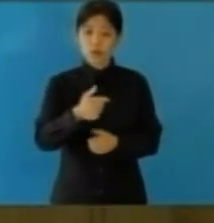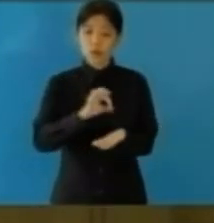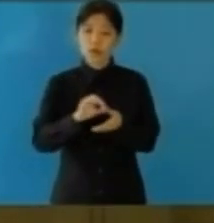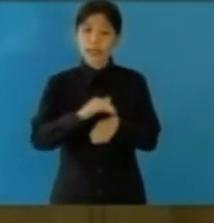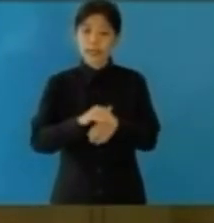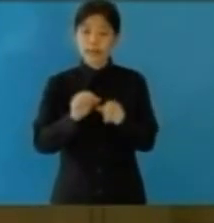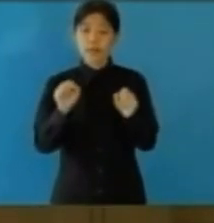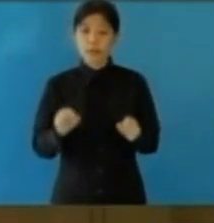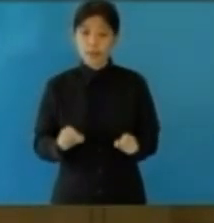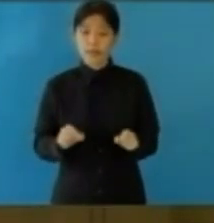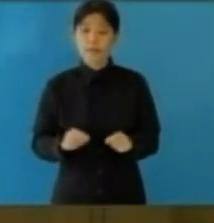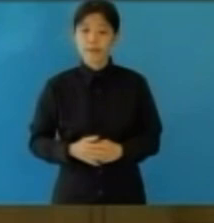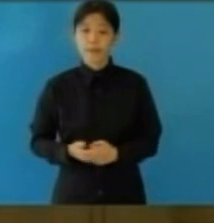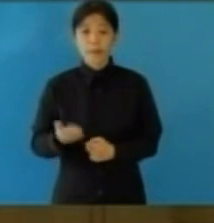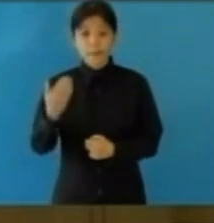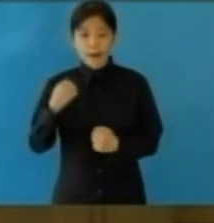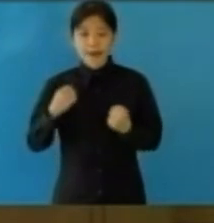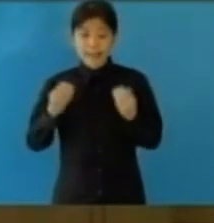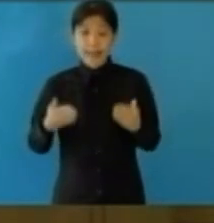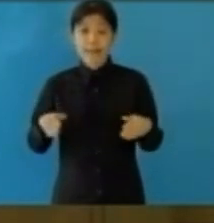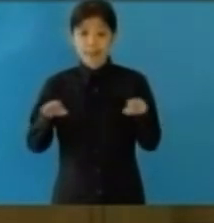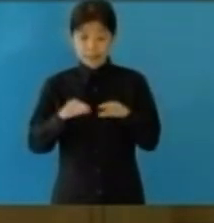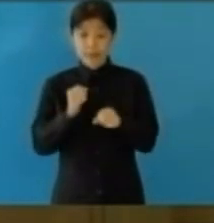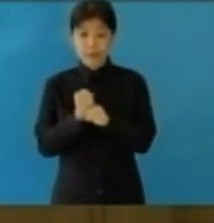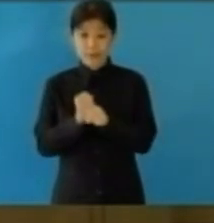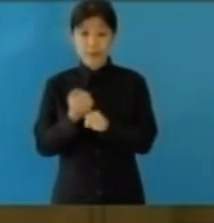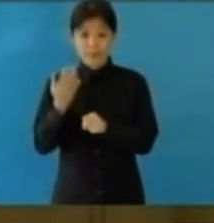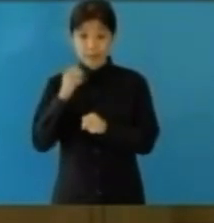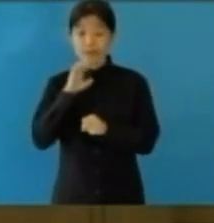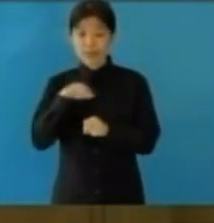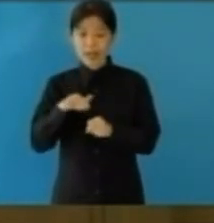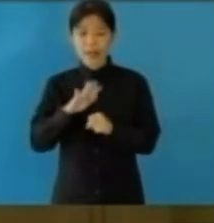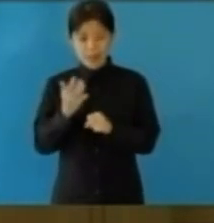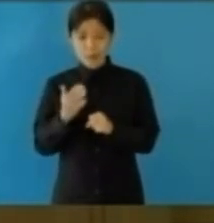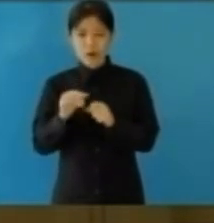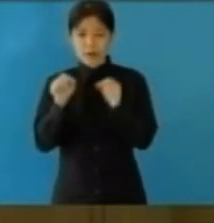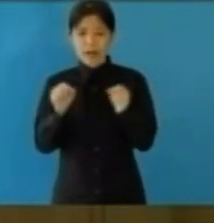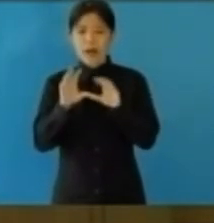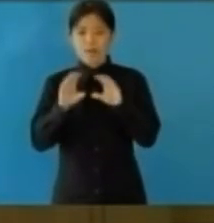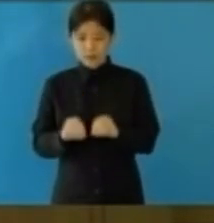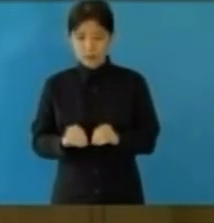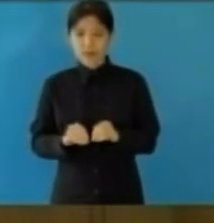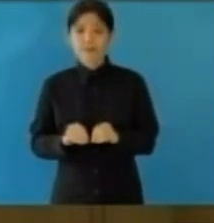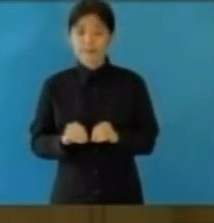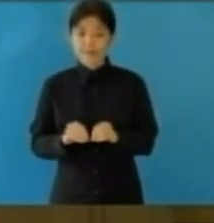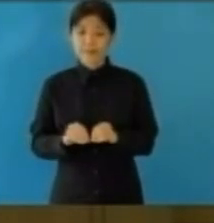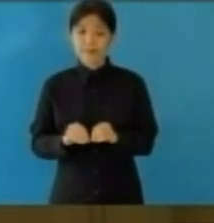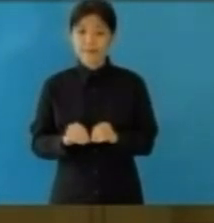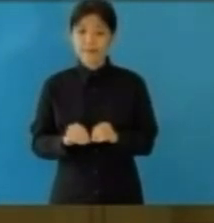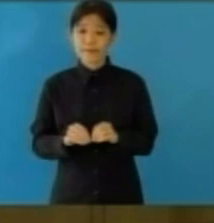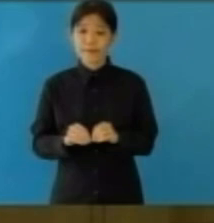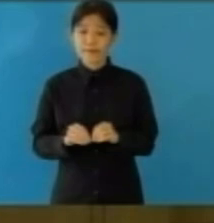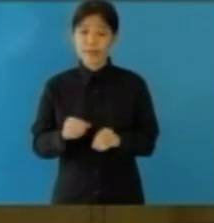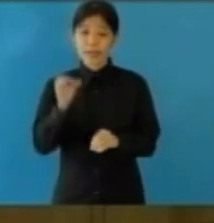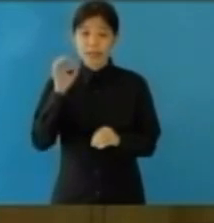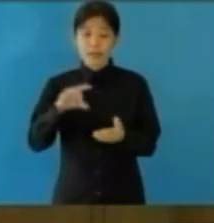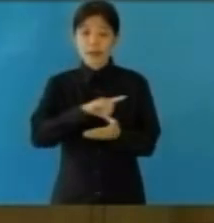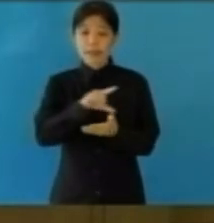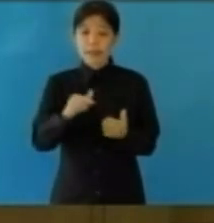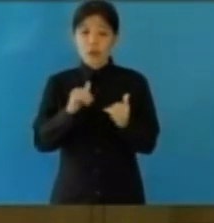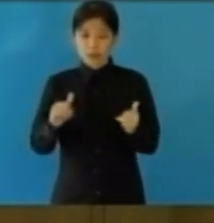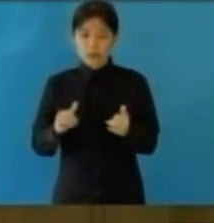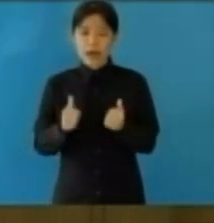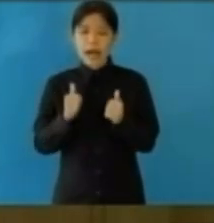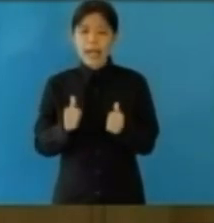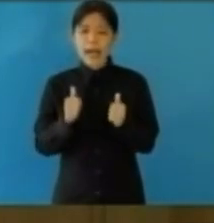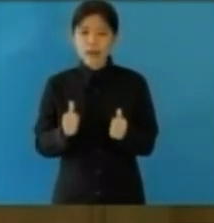一時はですね、体育館の工事に挙げられたわけですよ。結果として工事に選定されなかったと。そのような中、谷山地域の方々からは、一日も